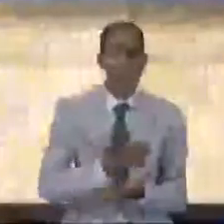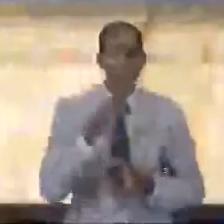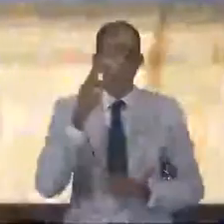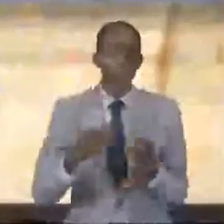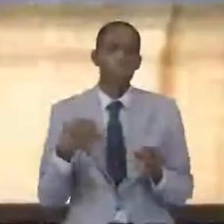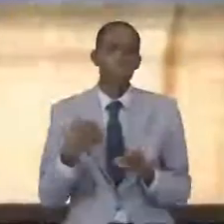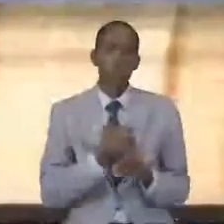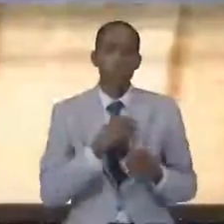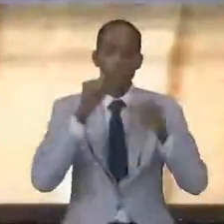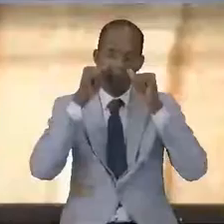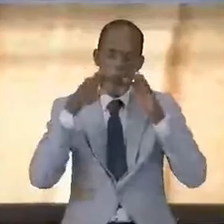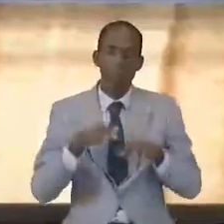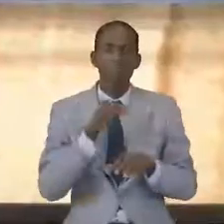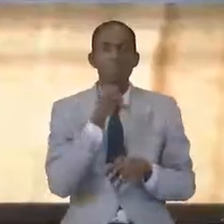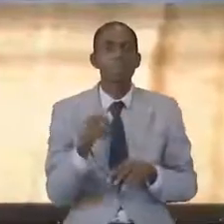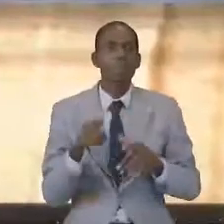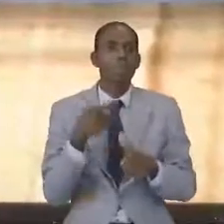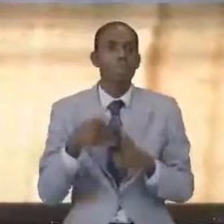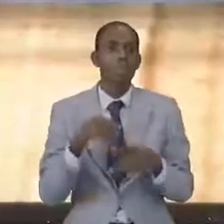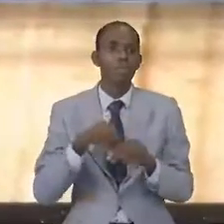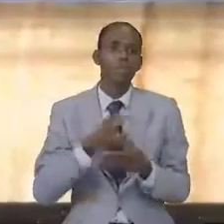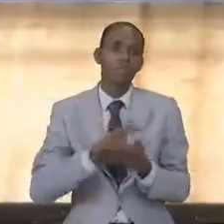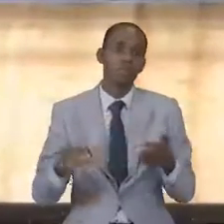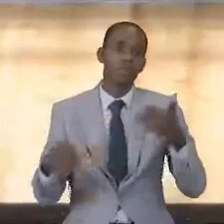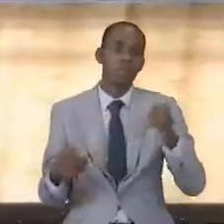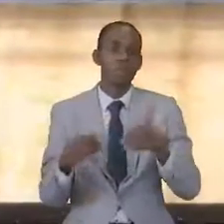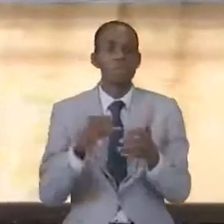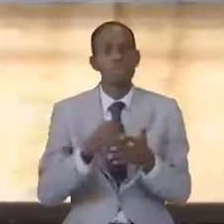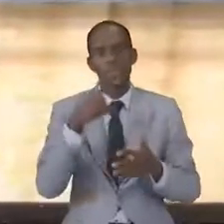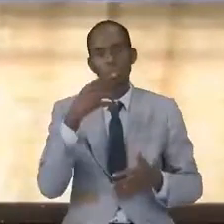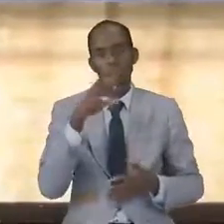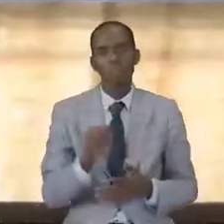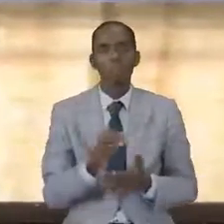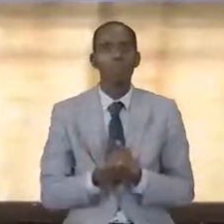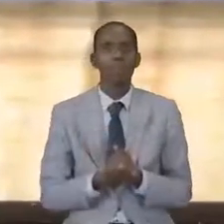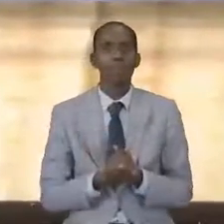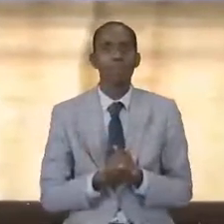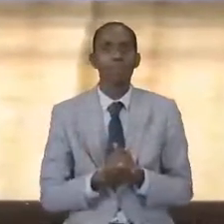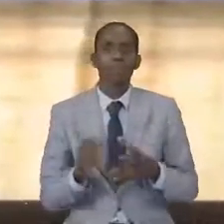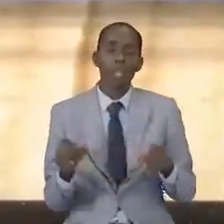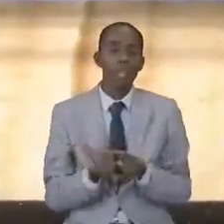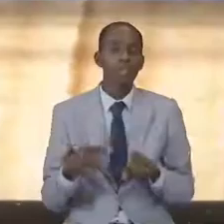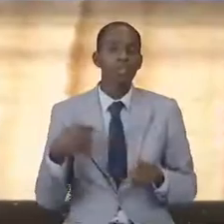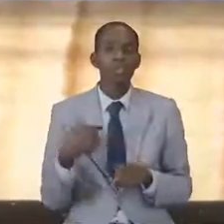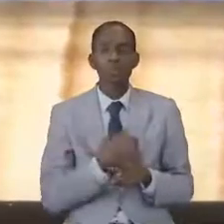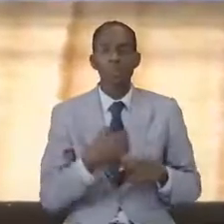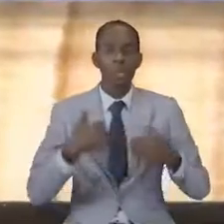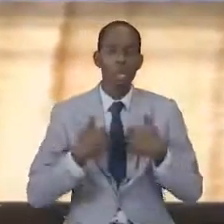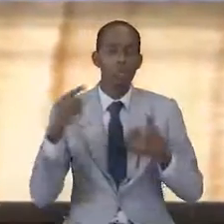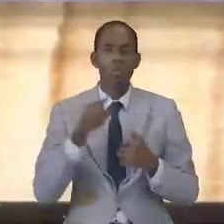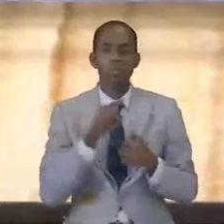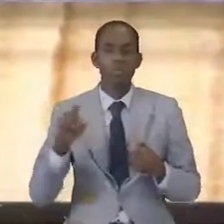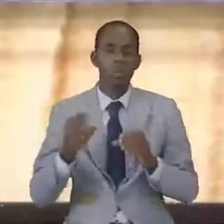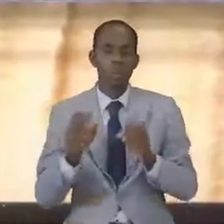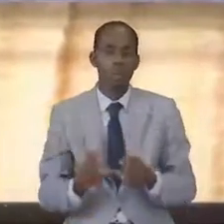pas verset 10 maintenant dans le verset 10 et 10 donc pendant